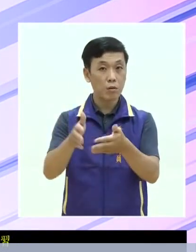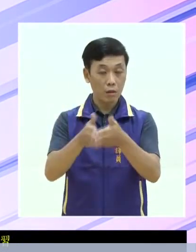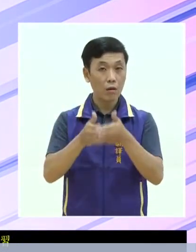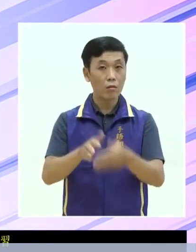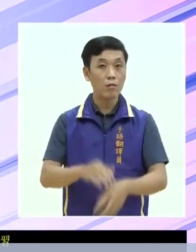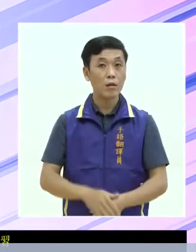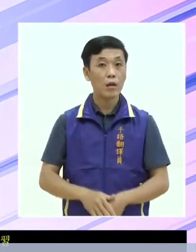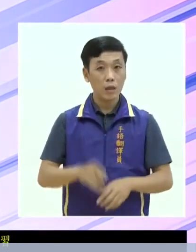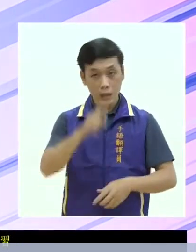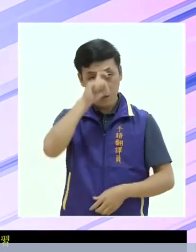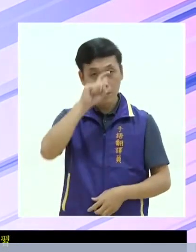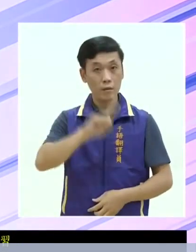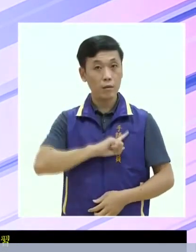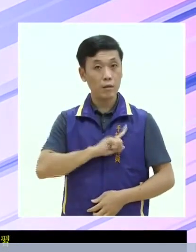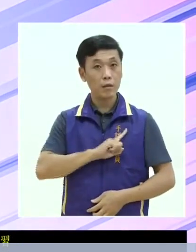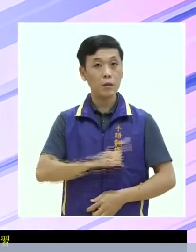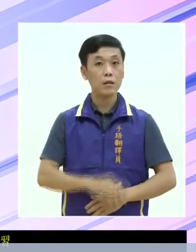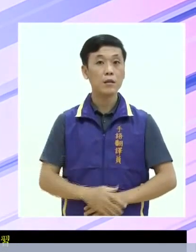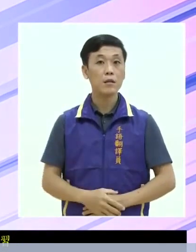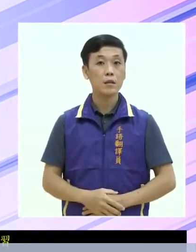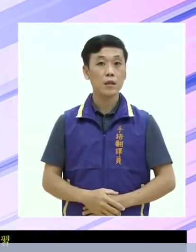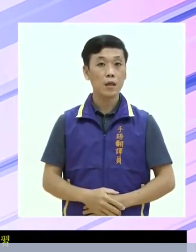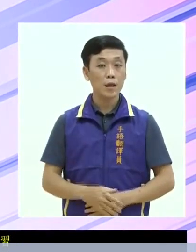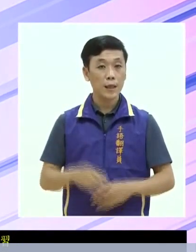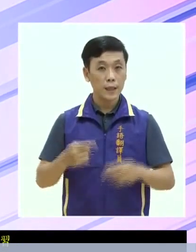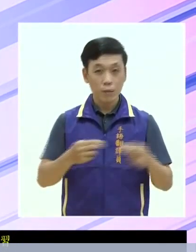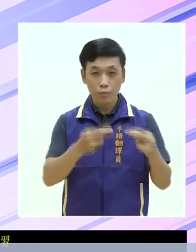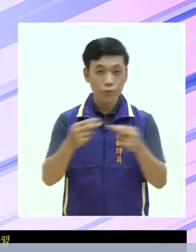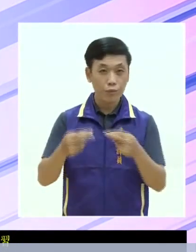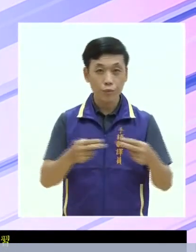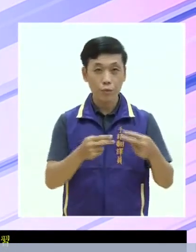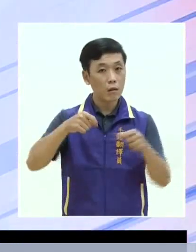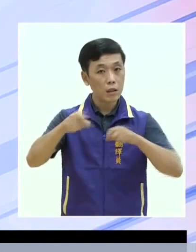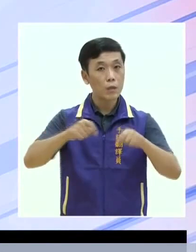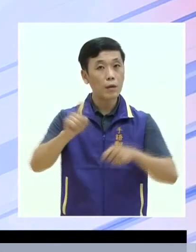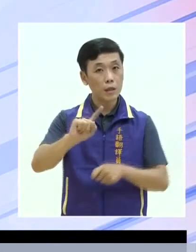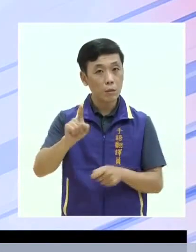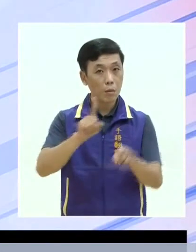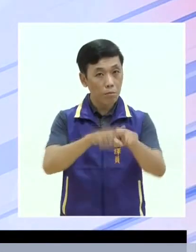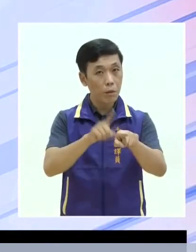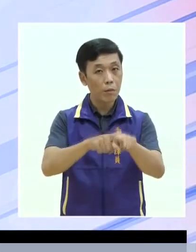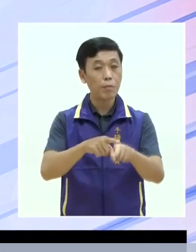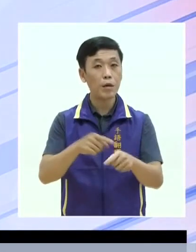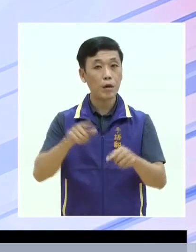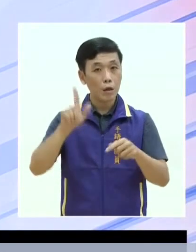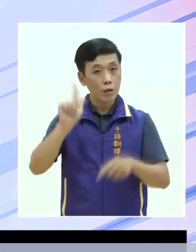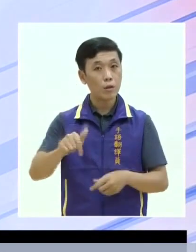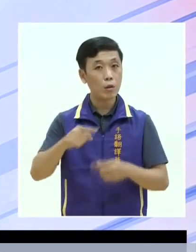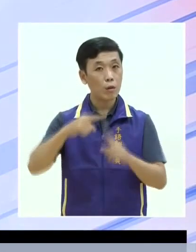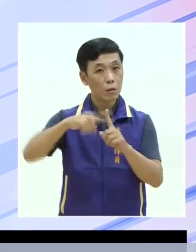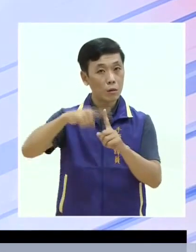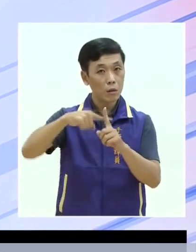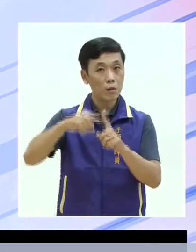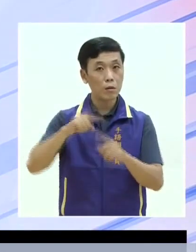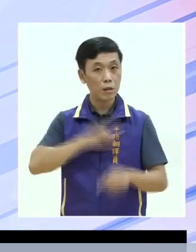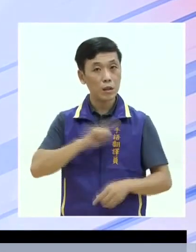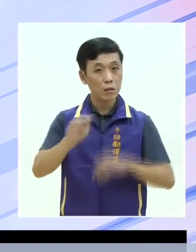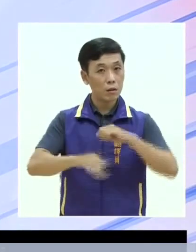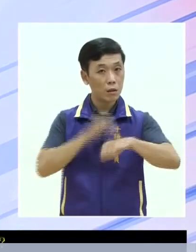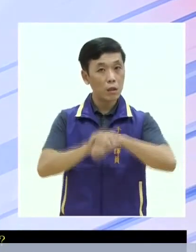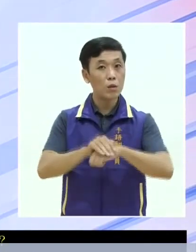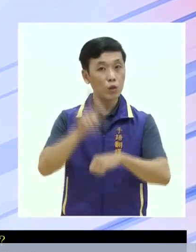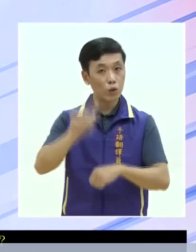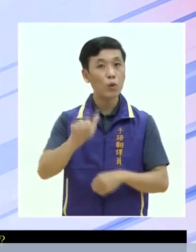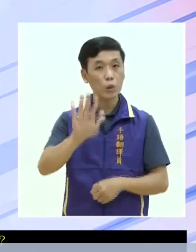希望自己都有调整到最佳的比赛状态， 那熟练度也有越来越成熟，那希